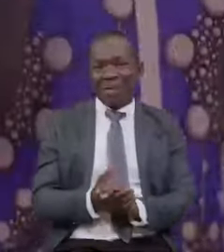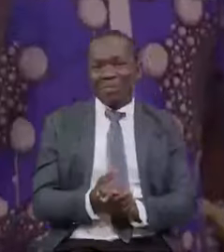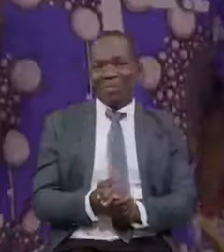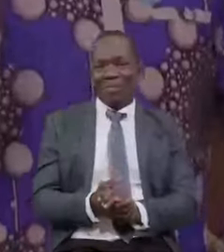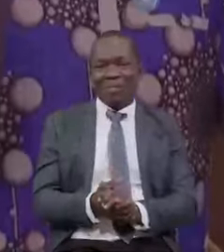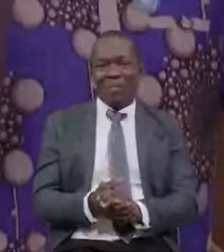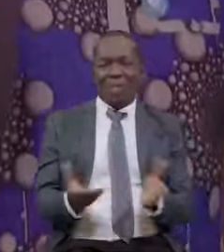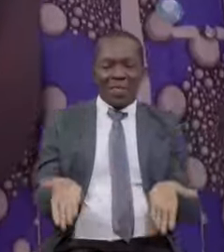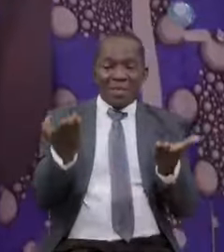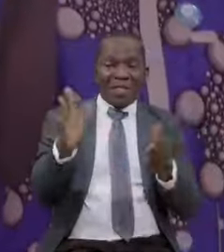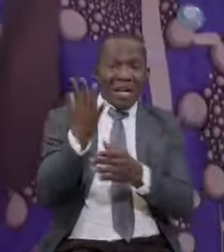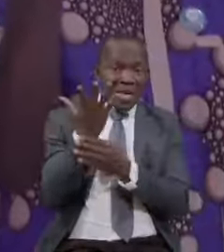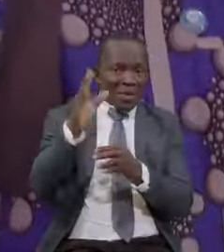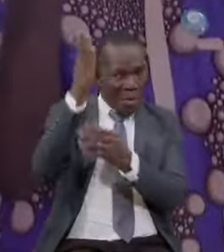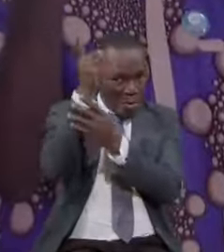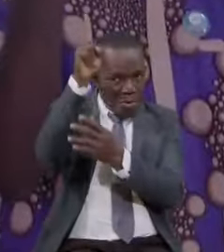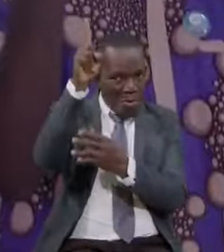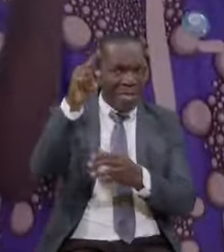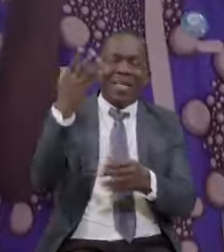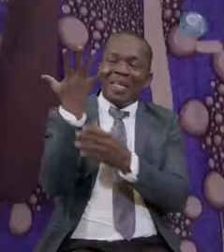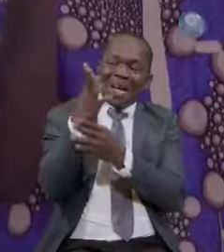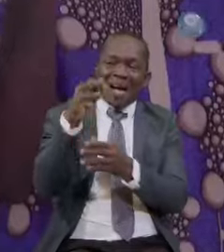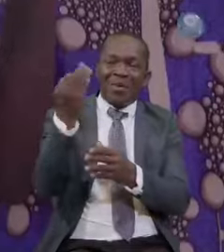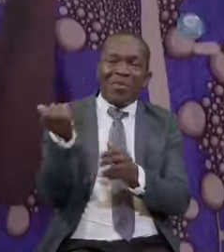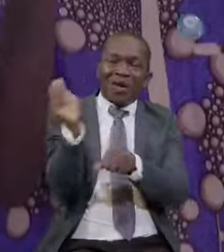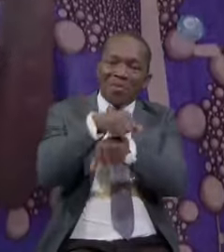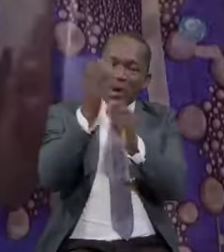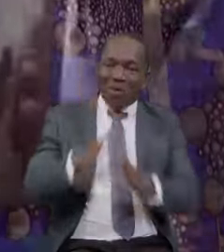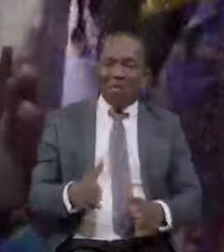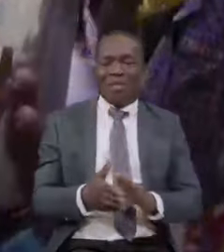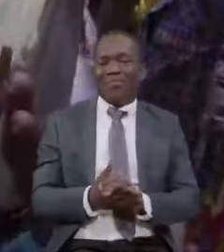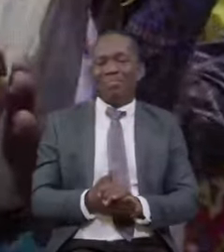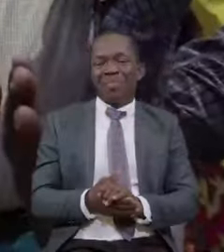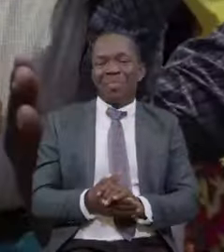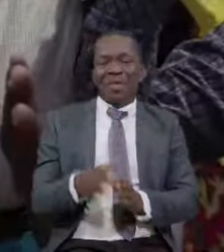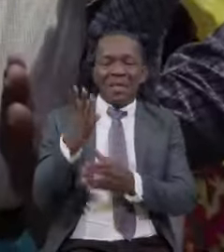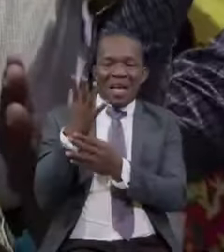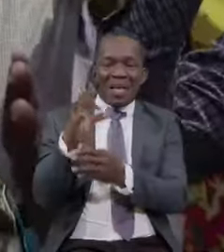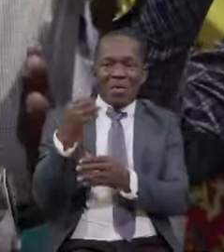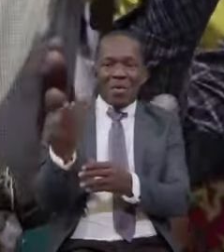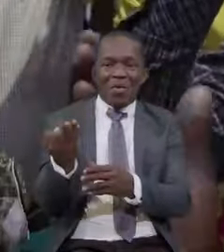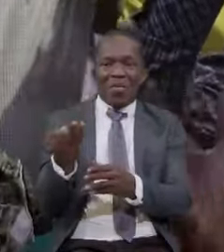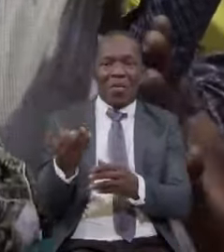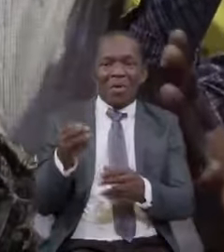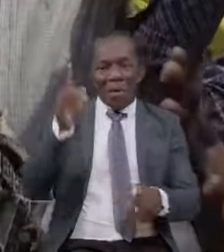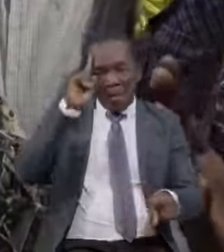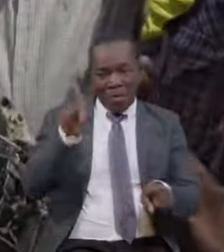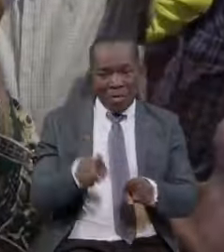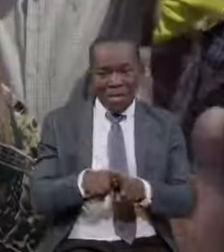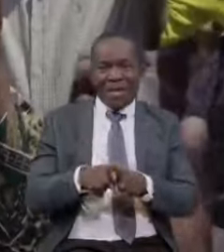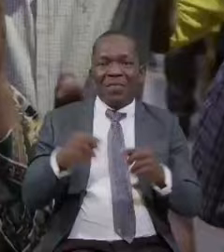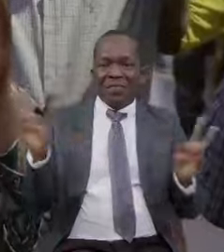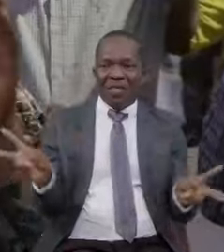mains la main d'un vainqueur la main de frère Vict